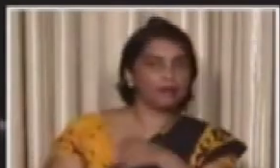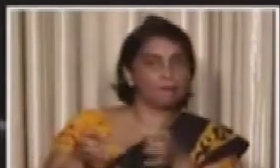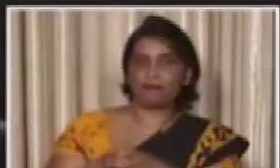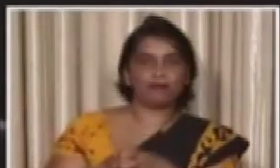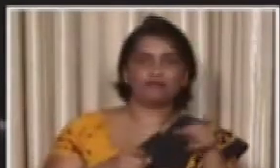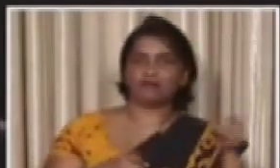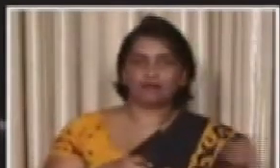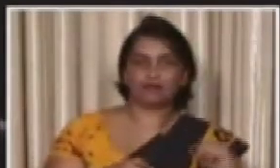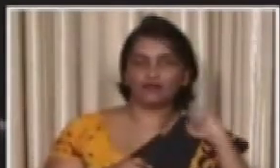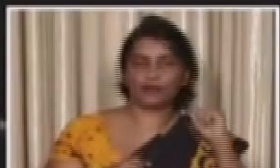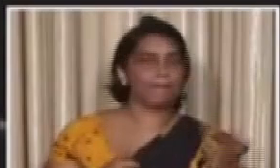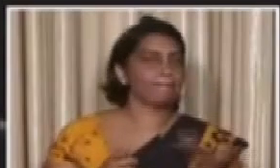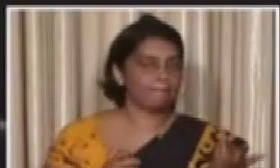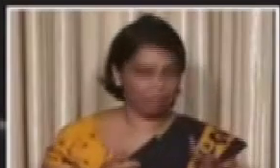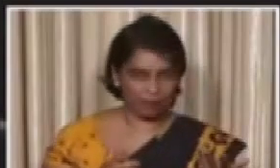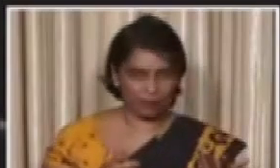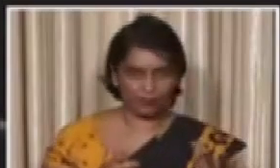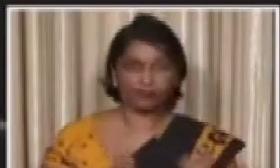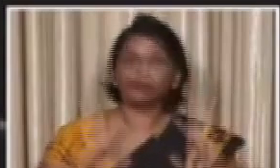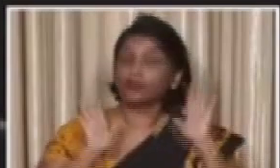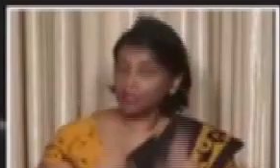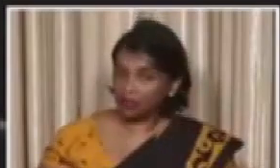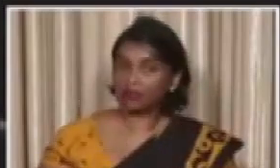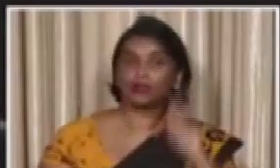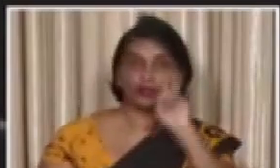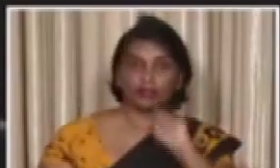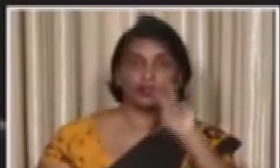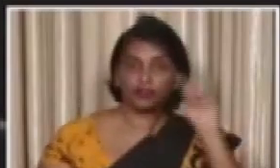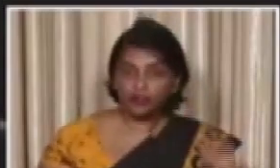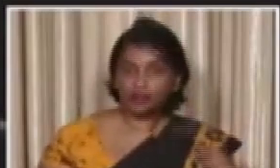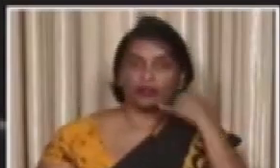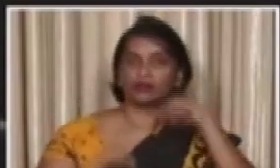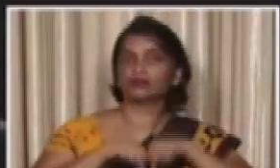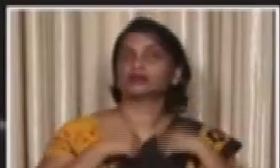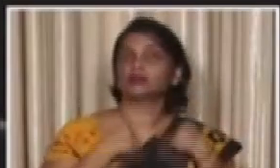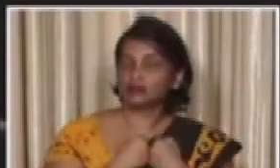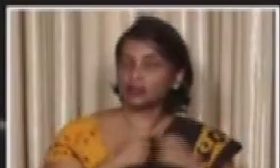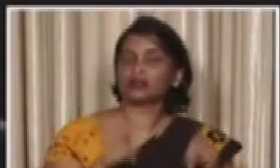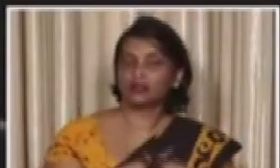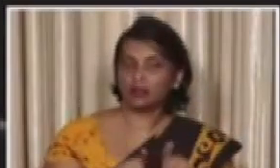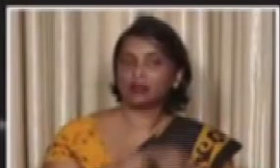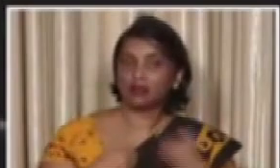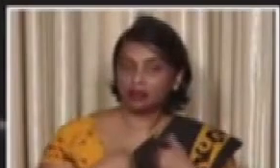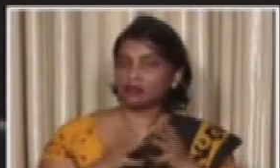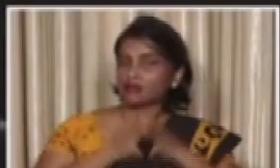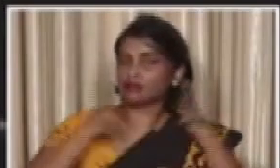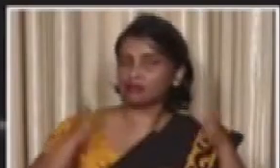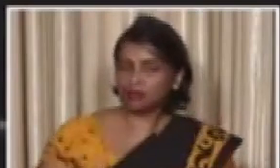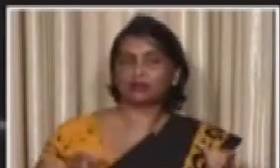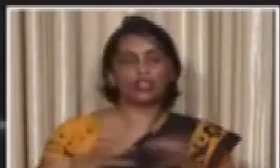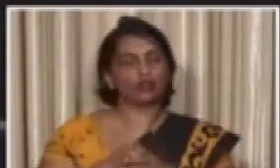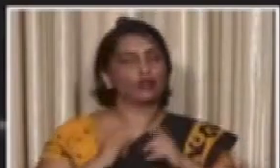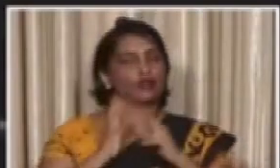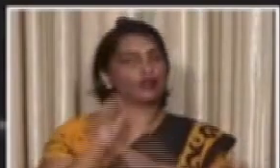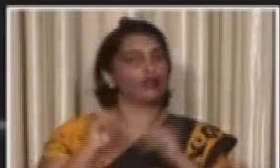කරන්නට ඔවුන්ට හැකියාවක් ලැබුණේ නැහැ. නමුත් 20යි 20 සමගි ජන බලවේගයේ හැටියට අපි අති බහුතරයක් දෙන එක්සත්